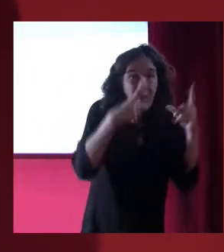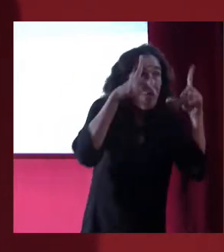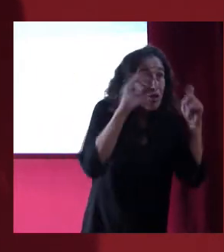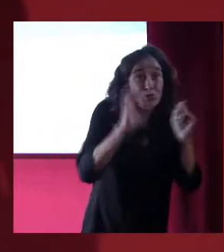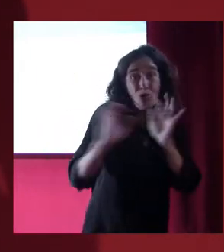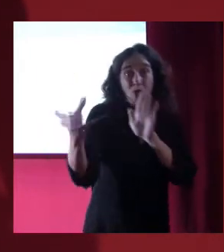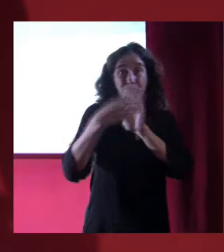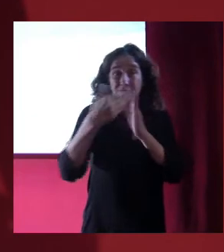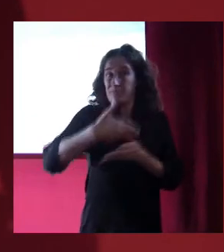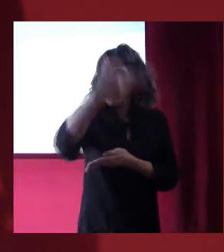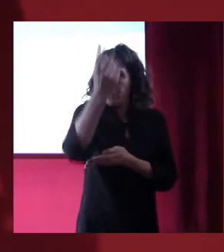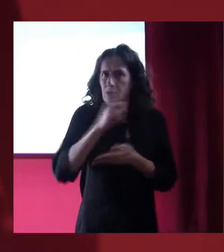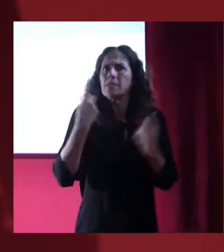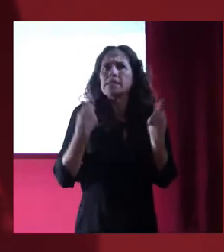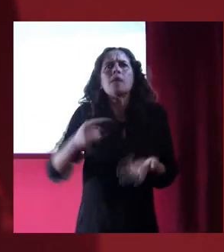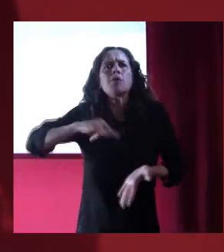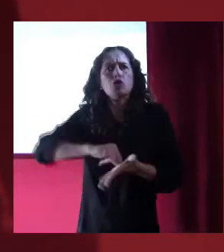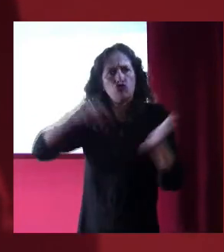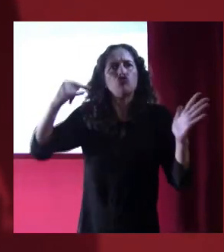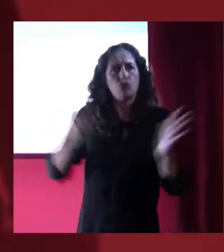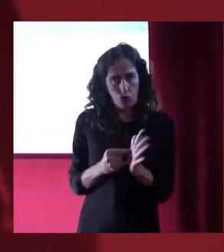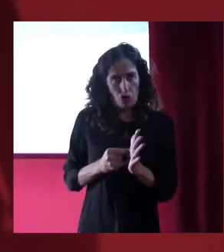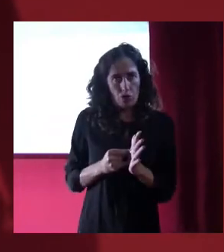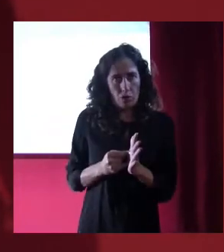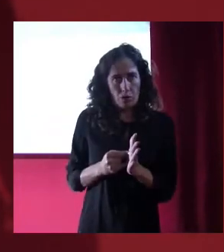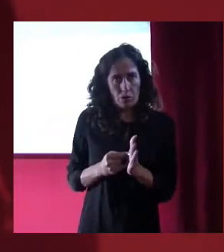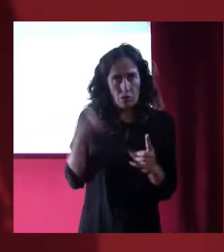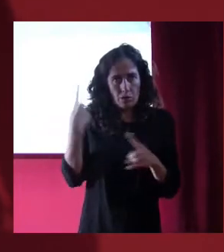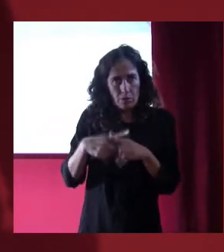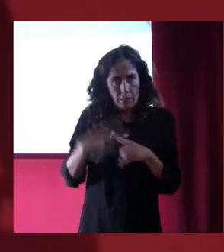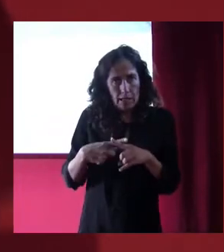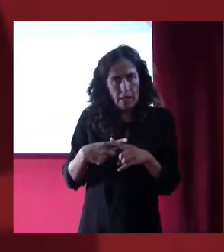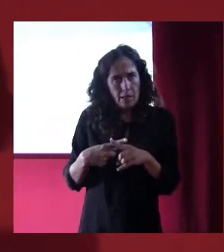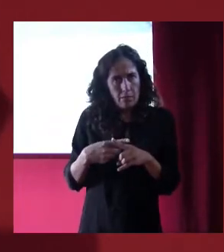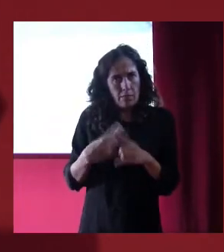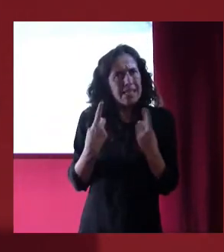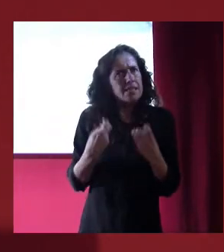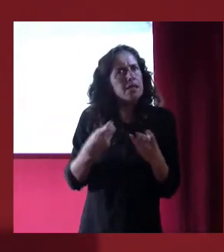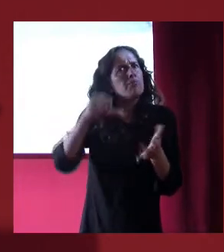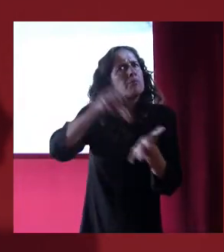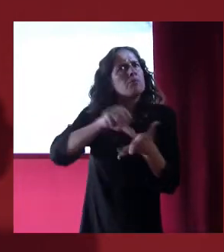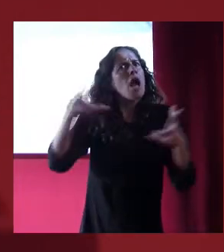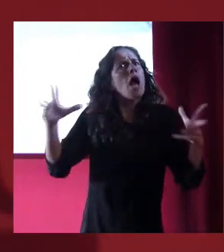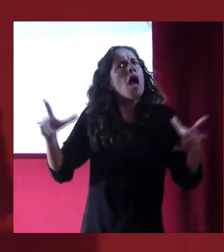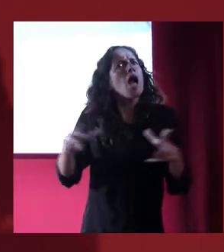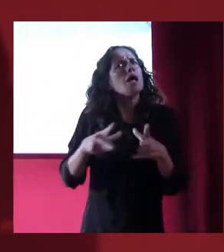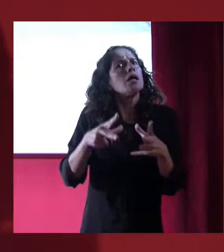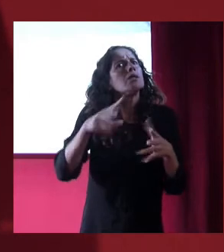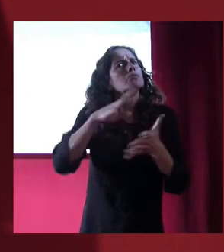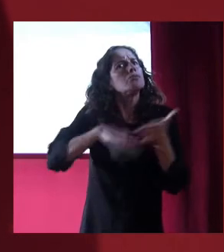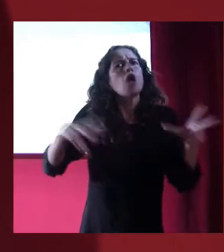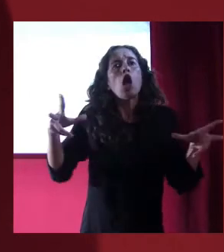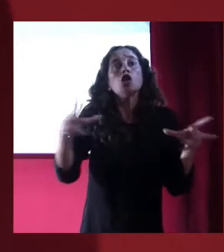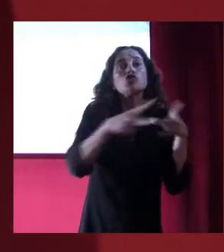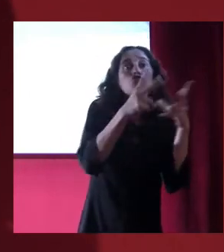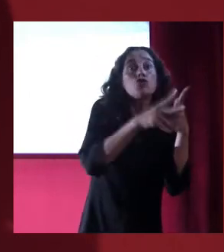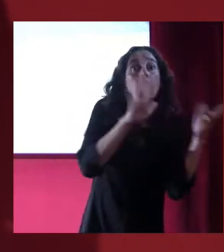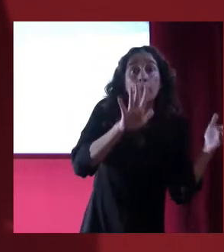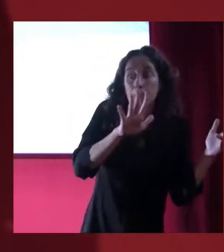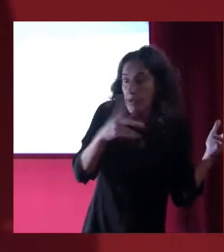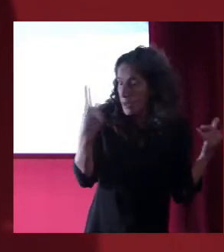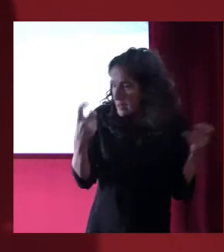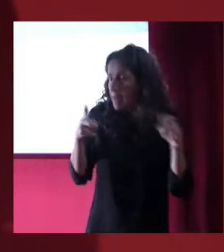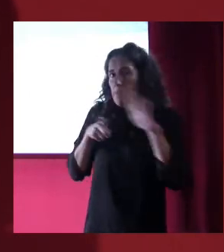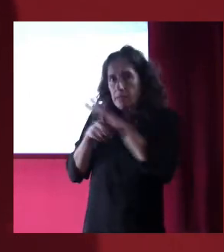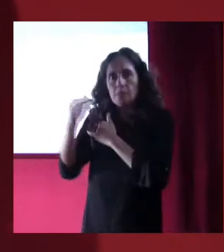que necessitem són solucions. Perquè no farem mai una Barcelona social sense fer una Barcelona de